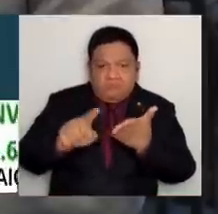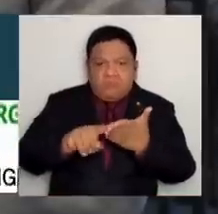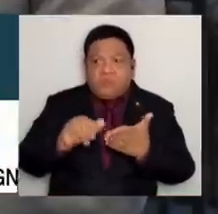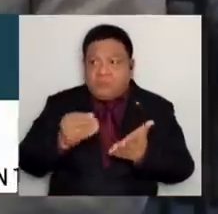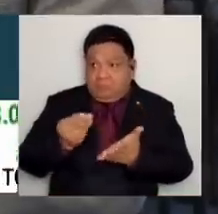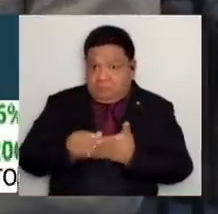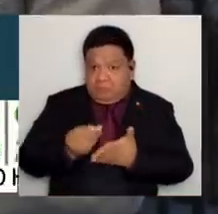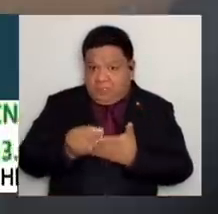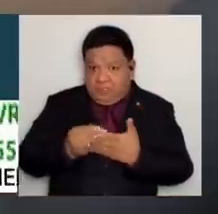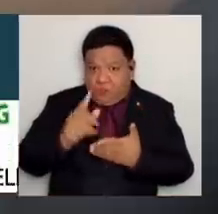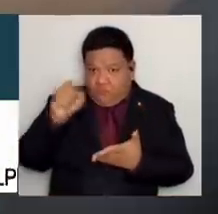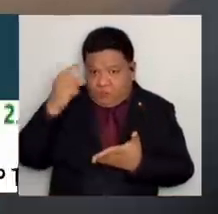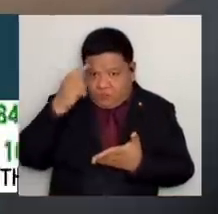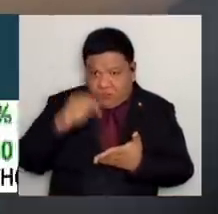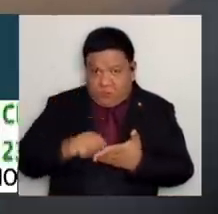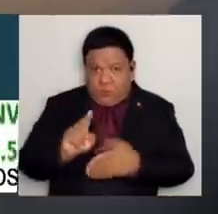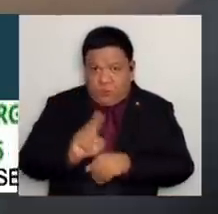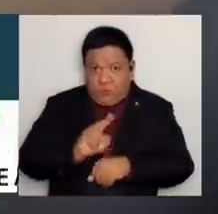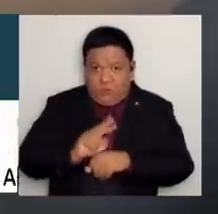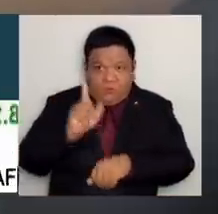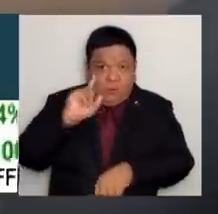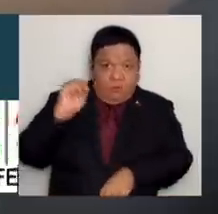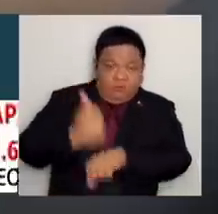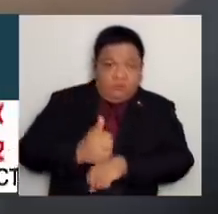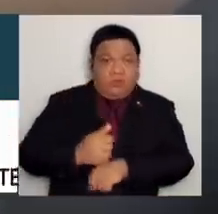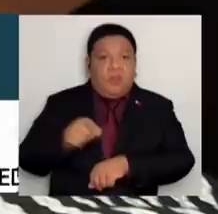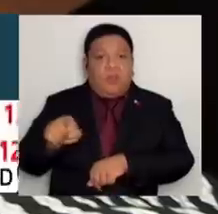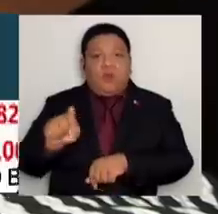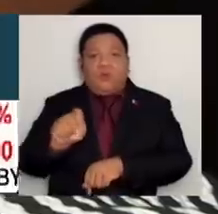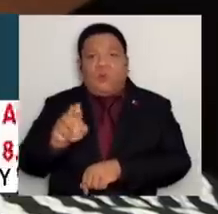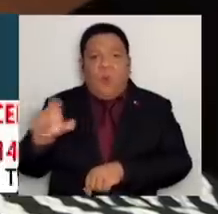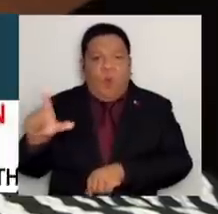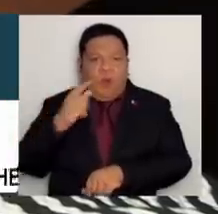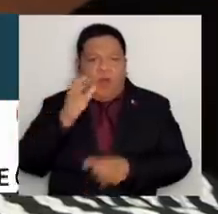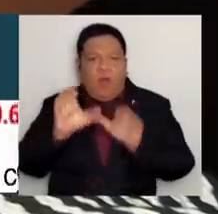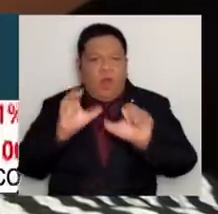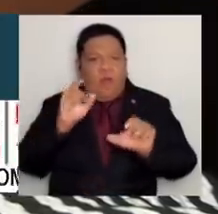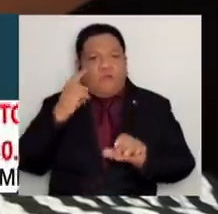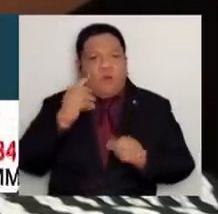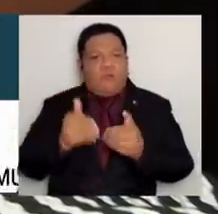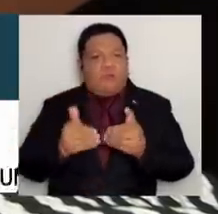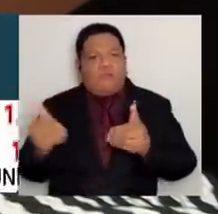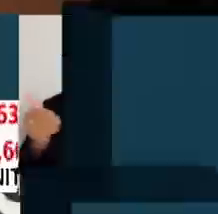being used to set up troll farms all over the country ahead of next year's polls.